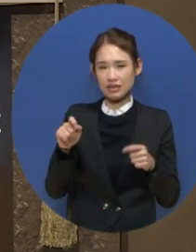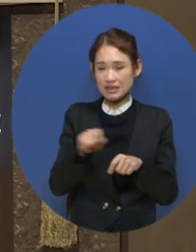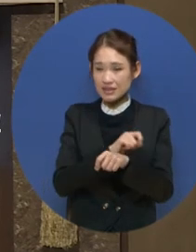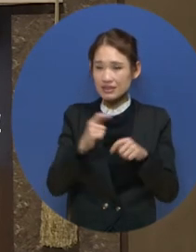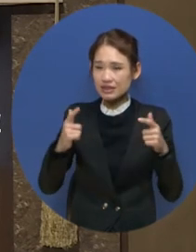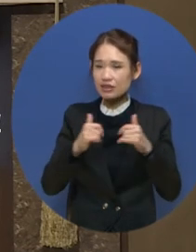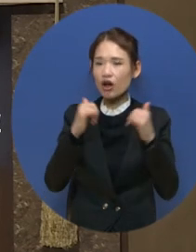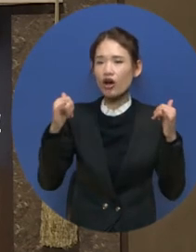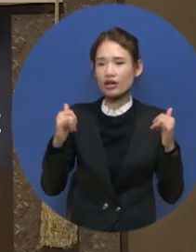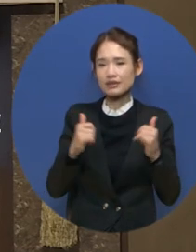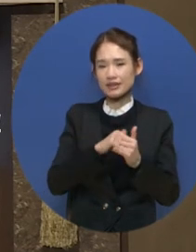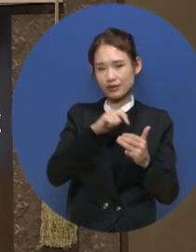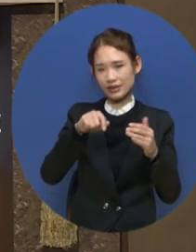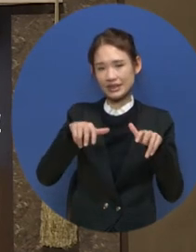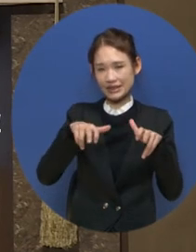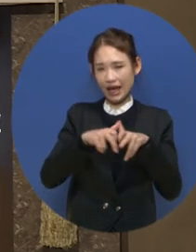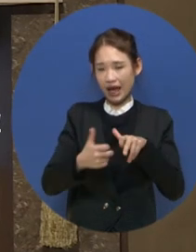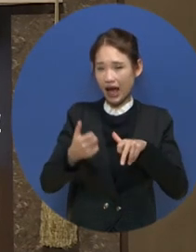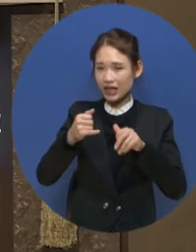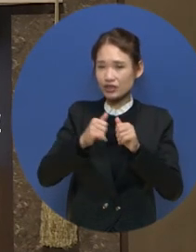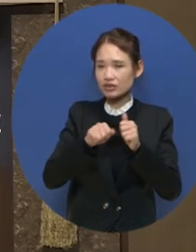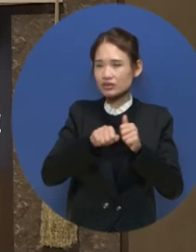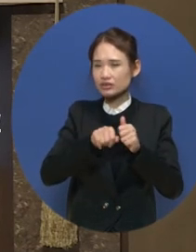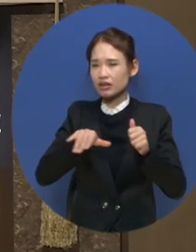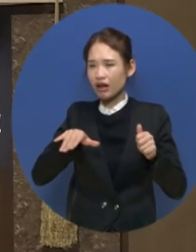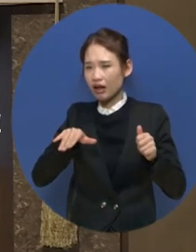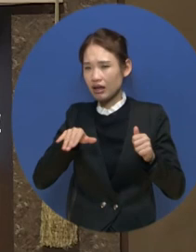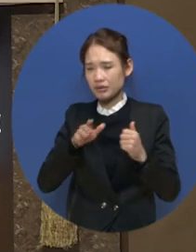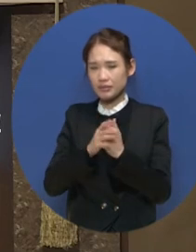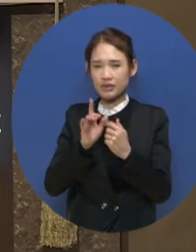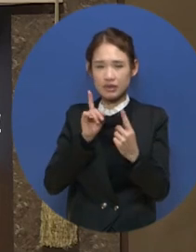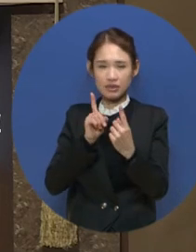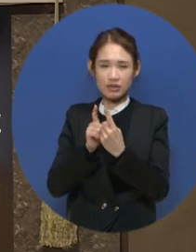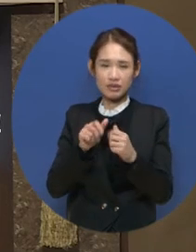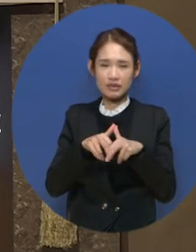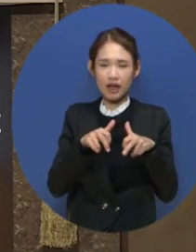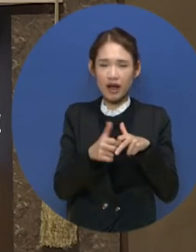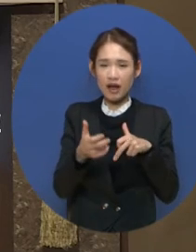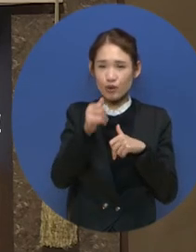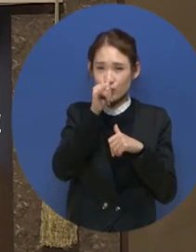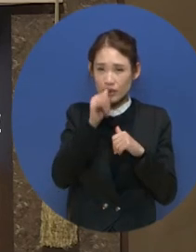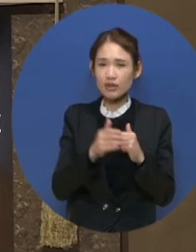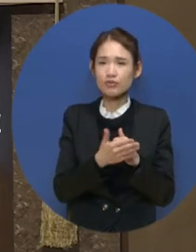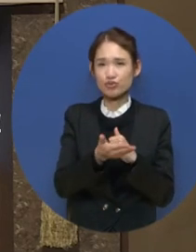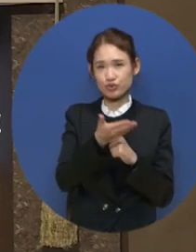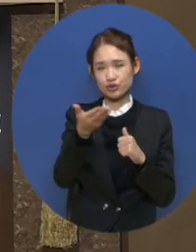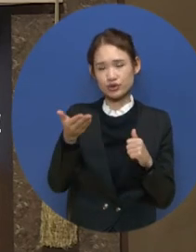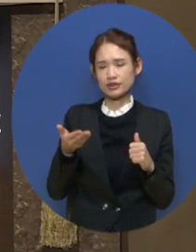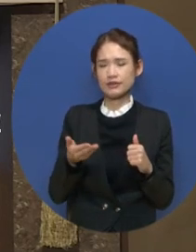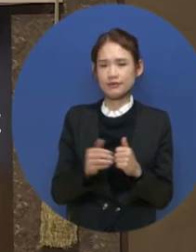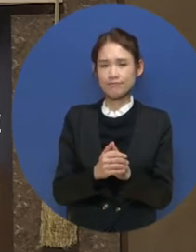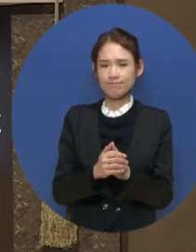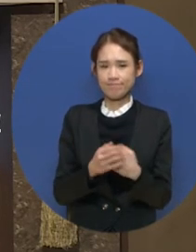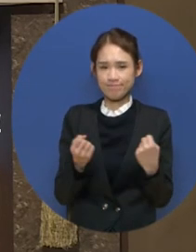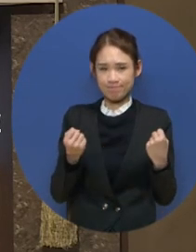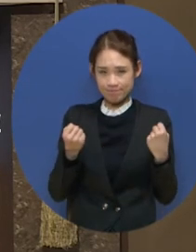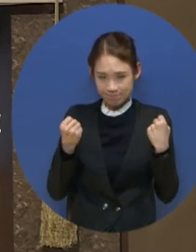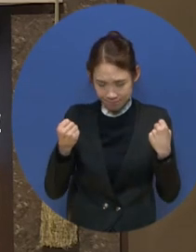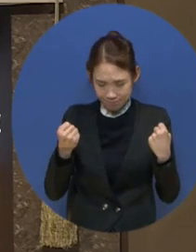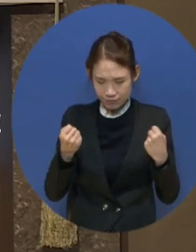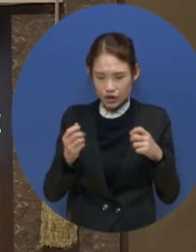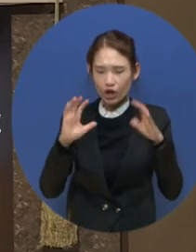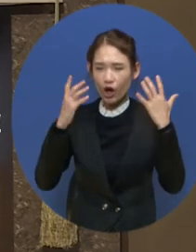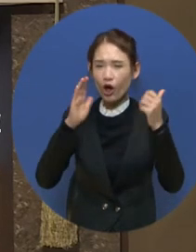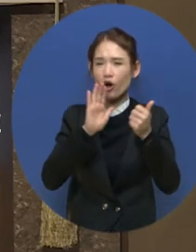지역사회에서 장애로 인해서 또 소외받고 있는 또 장애를 갖고 있을 계신 분들께 에 또 힘과 또 이렇게